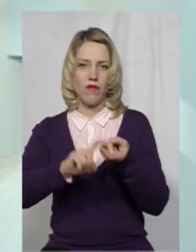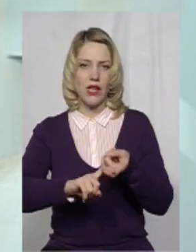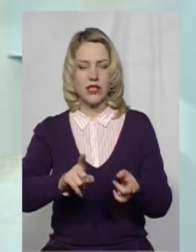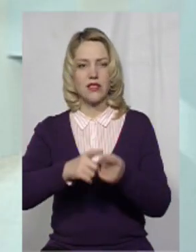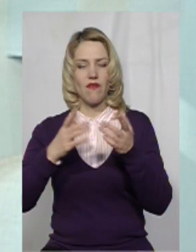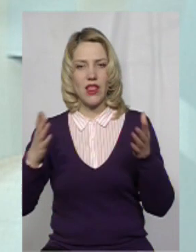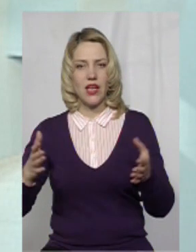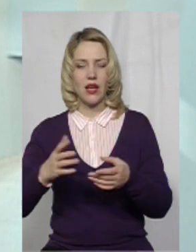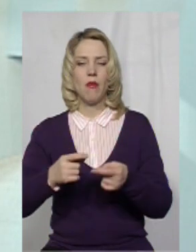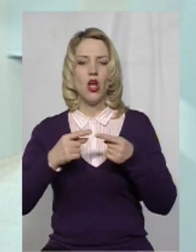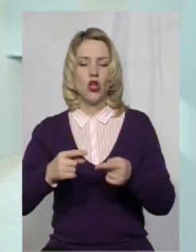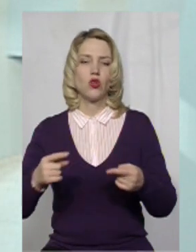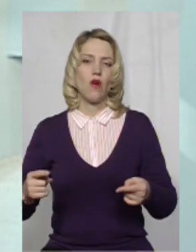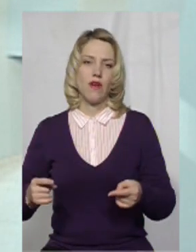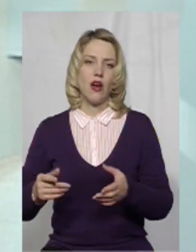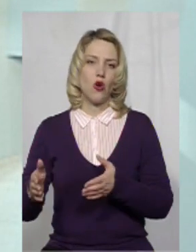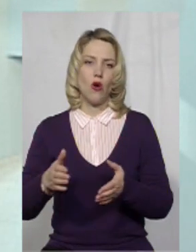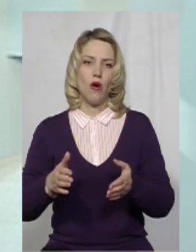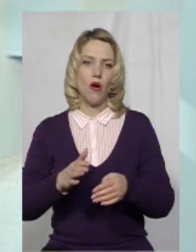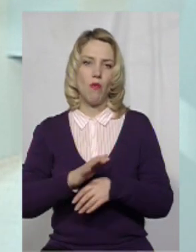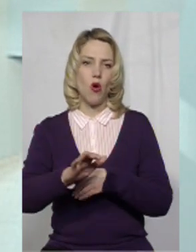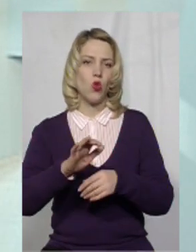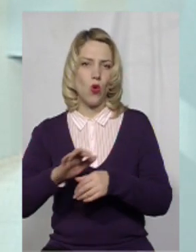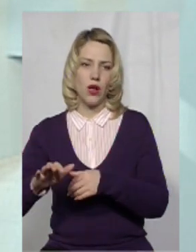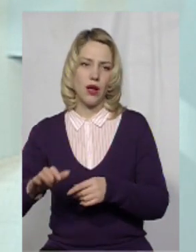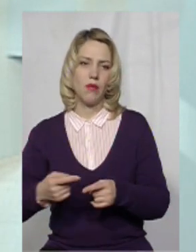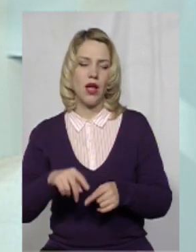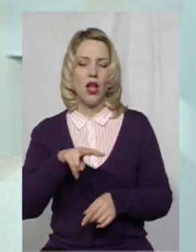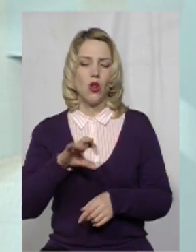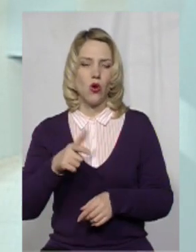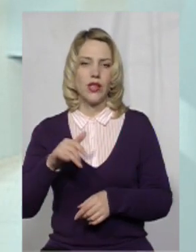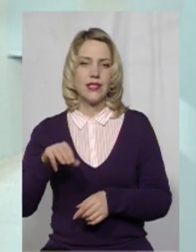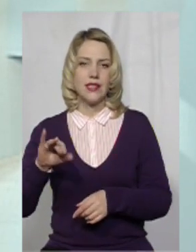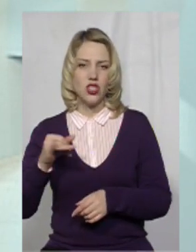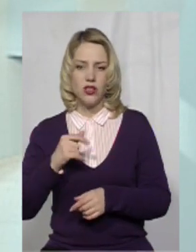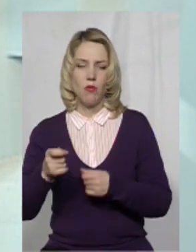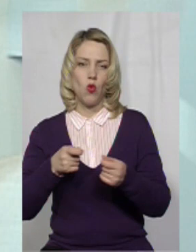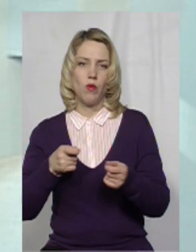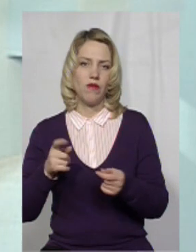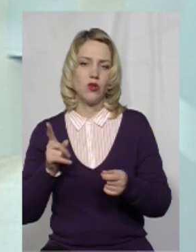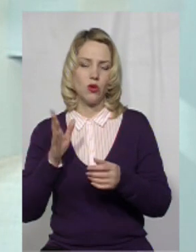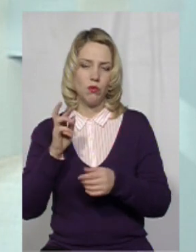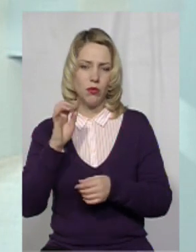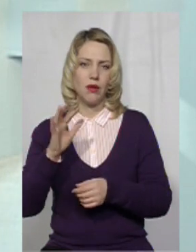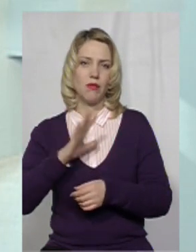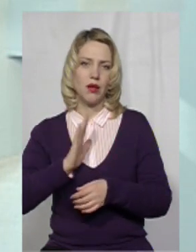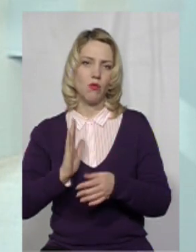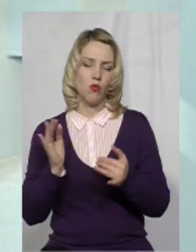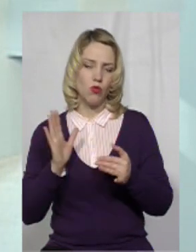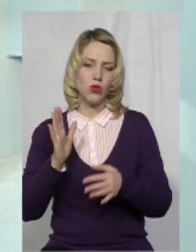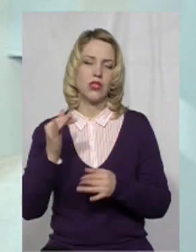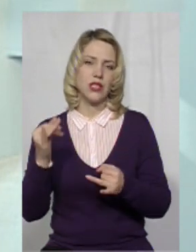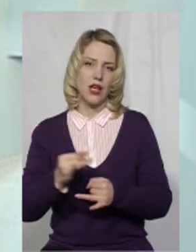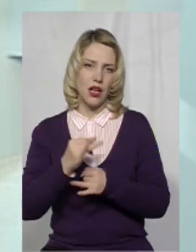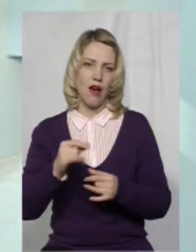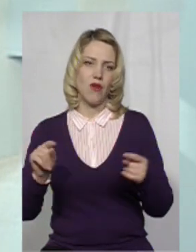великими товаропотоками і з логістичним управлінням, яким би могло бути в перспективі цікаво створення